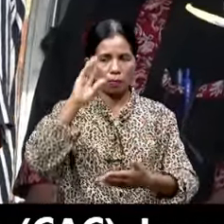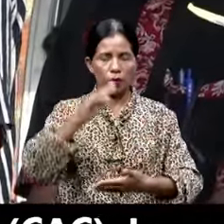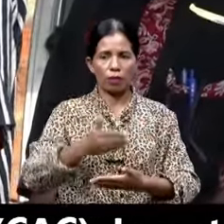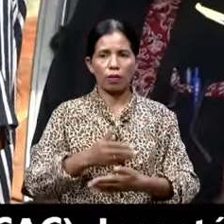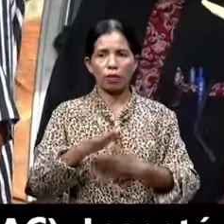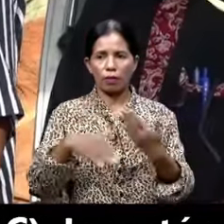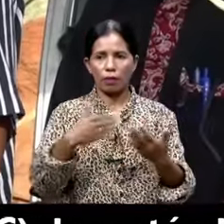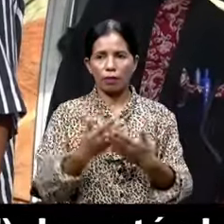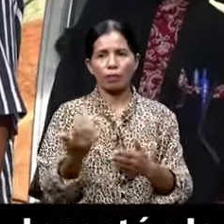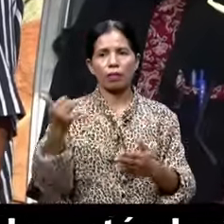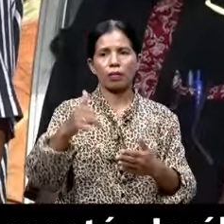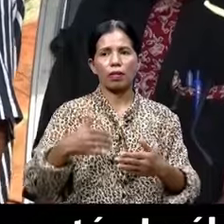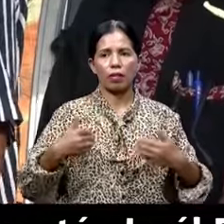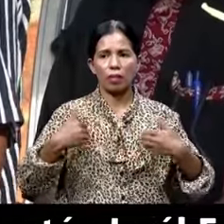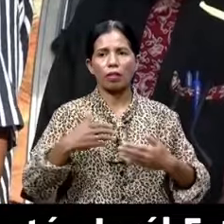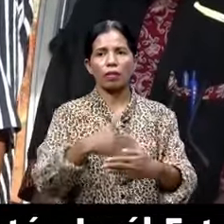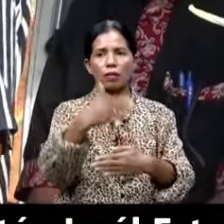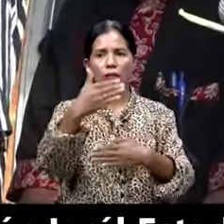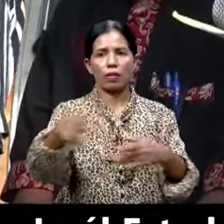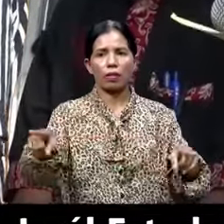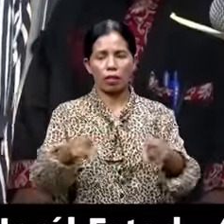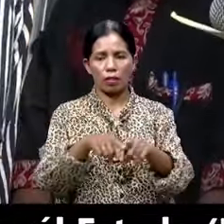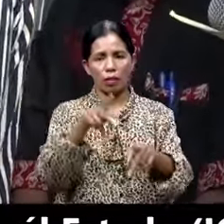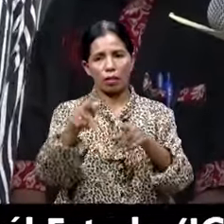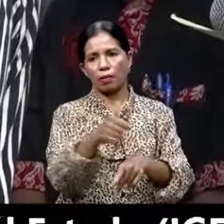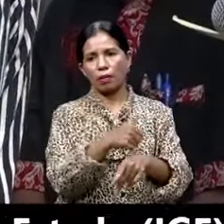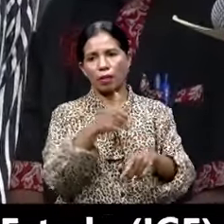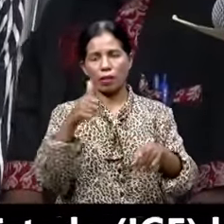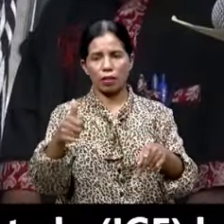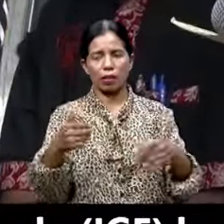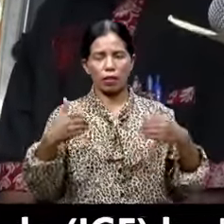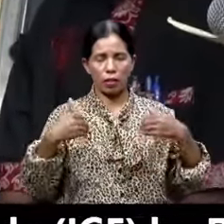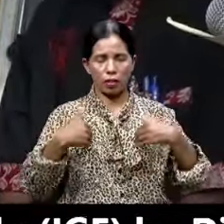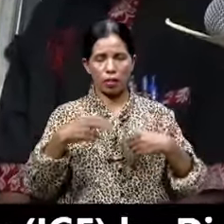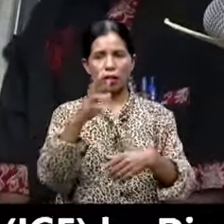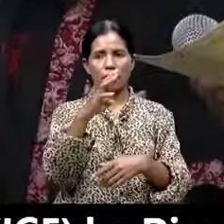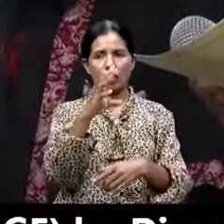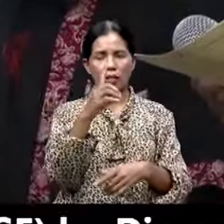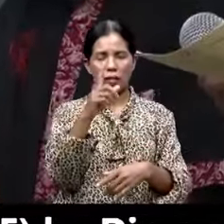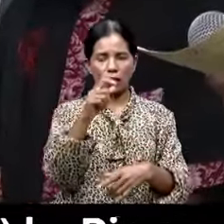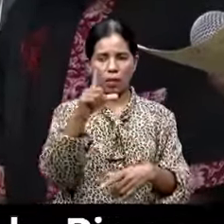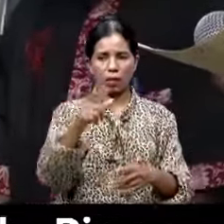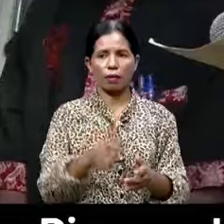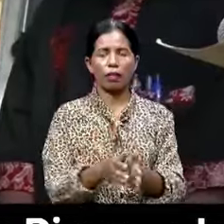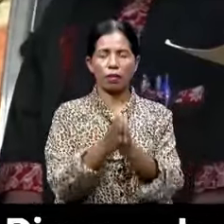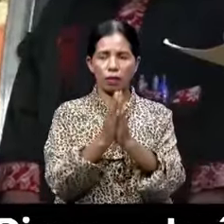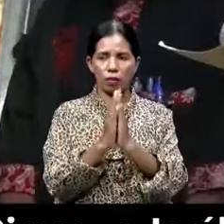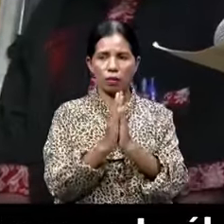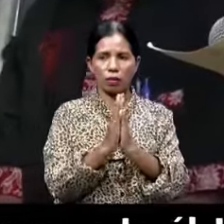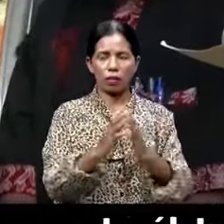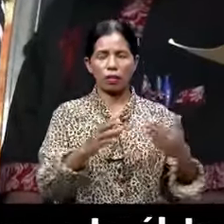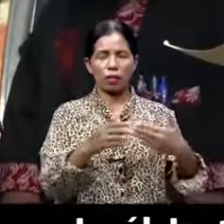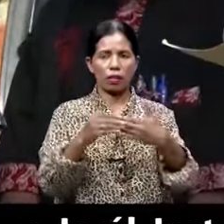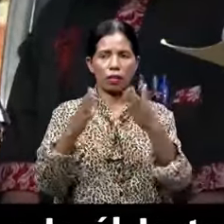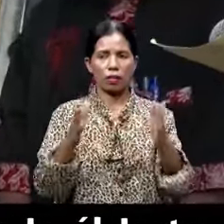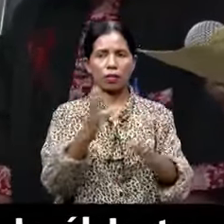atu sira ya espasu anesan mose masedu ya Republika Demokratika de Timor Leste. Husu ban leader funai sira